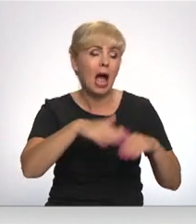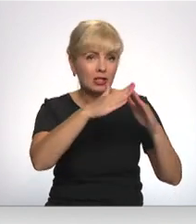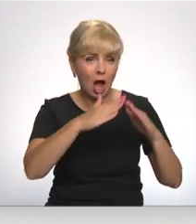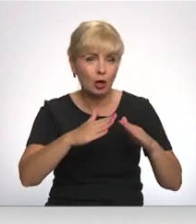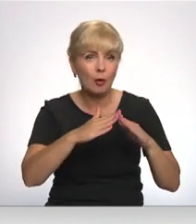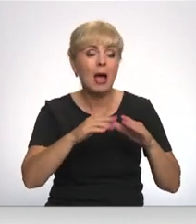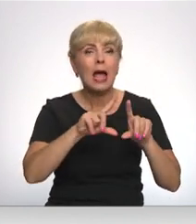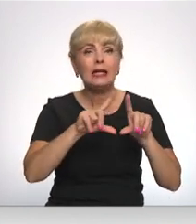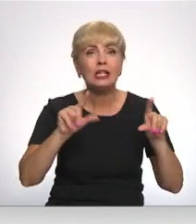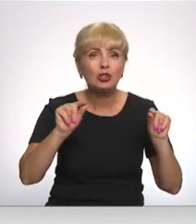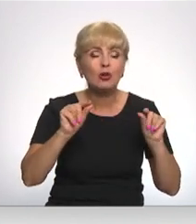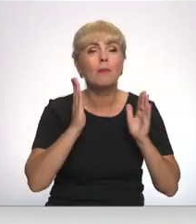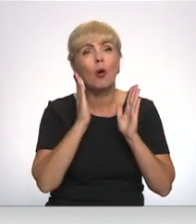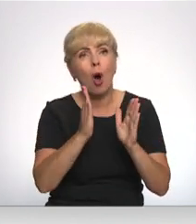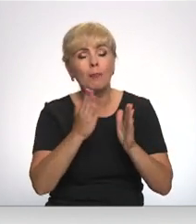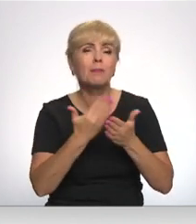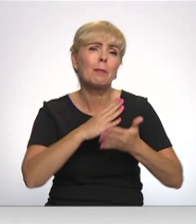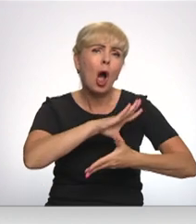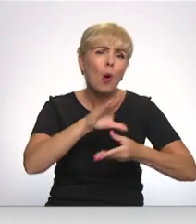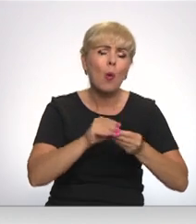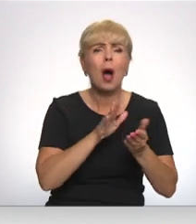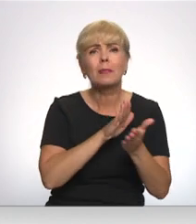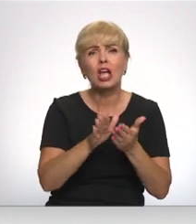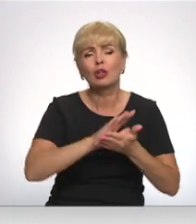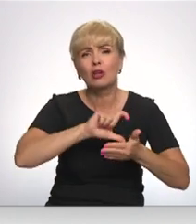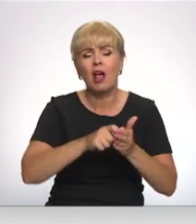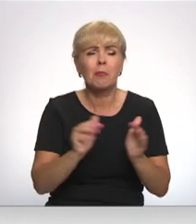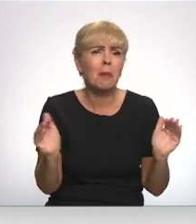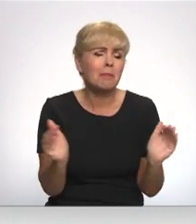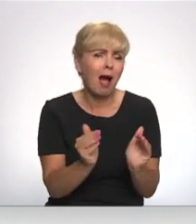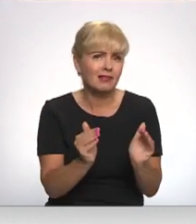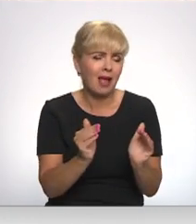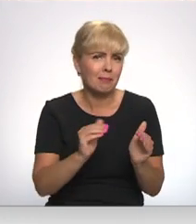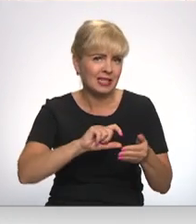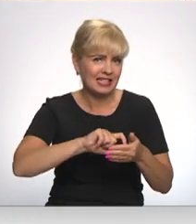institūcijās ar gariem gaitiņiem, koplietojumām telpām un nelielām istabiņām.